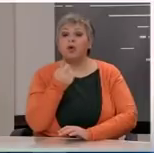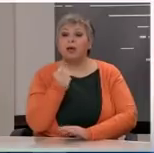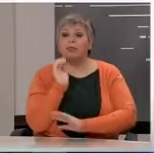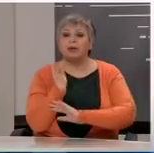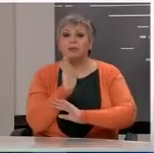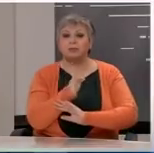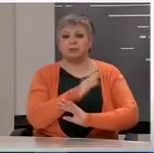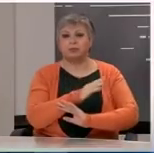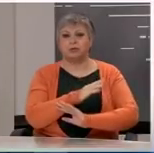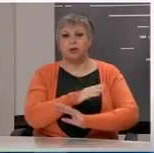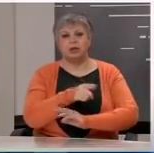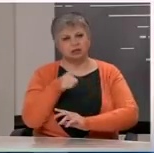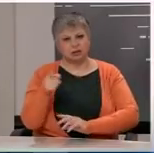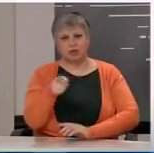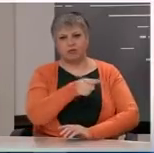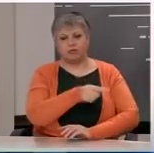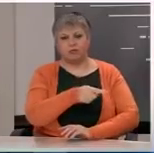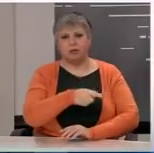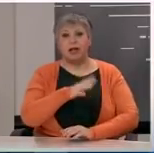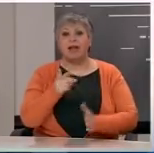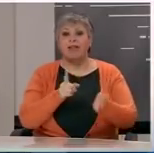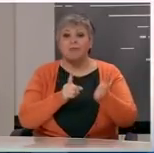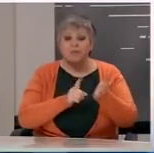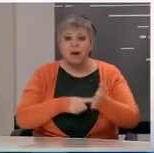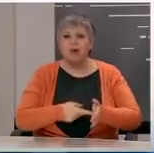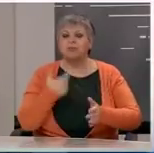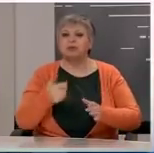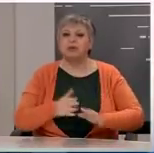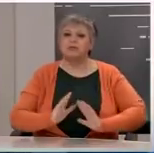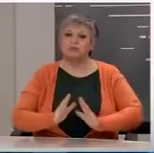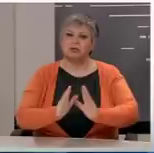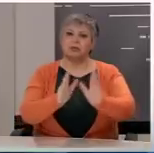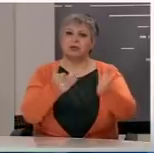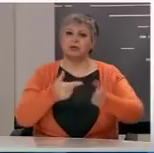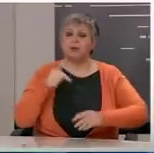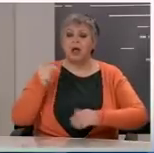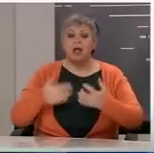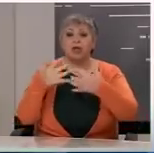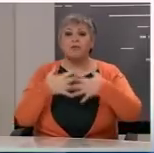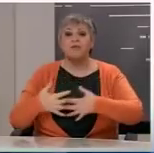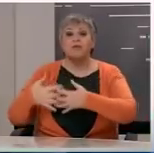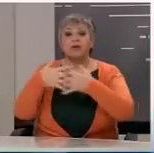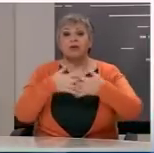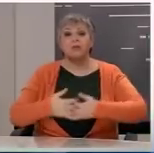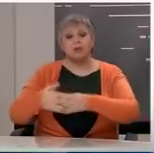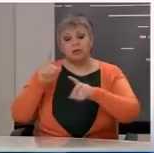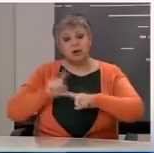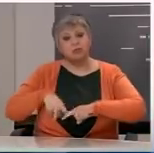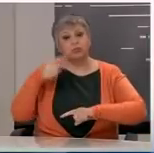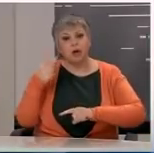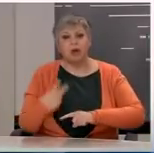αλλά να προχωρήσουμε επιτέλους στηρίζοντας την παραγωγή φαρμάκου στην Ελλάδα. Η Ελλάδα έχει όλες